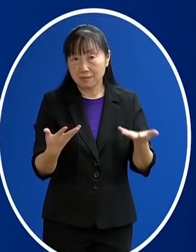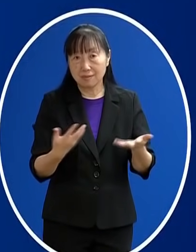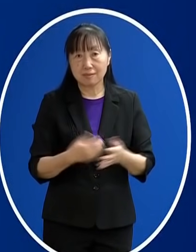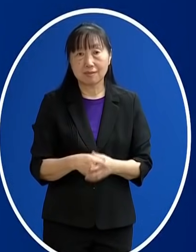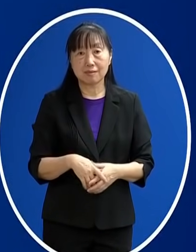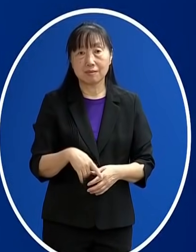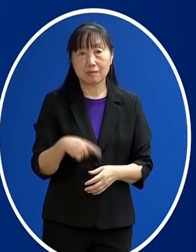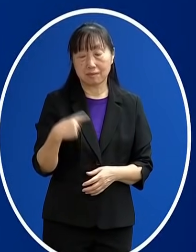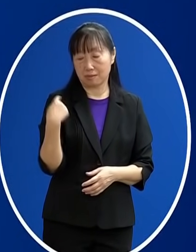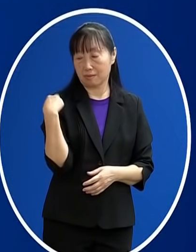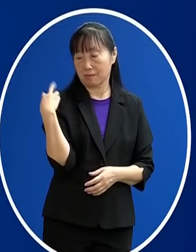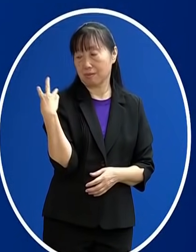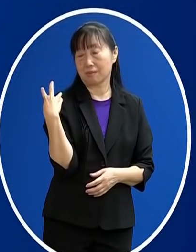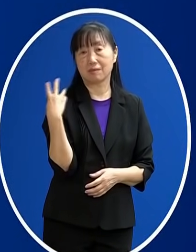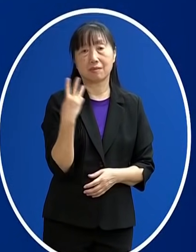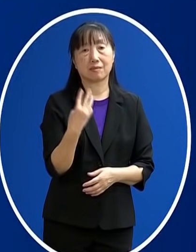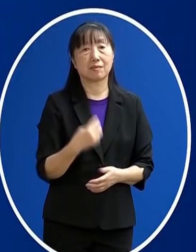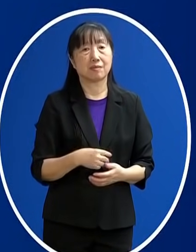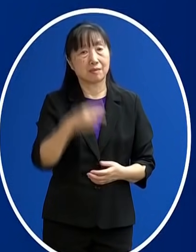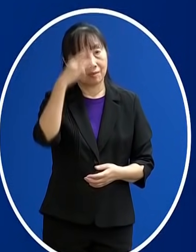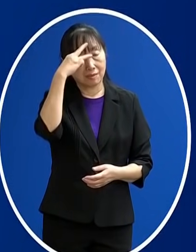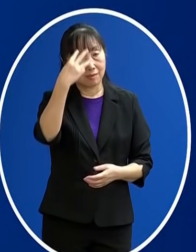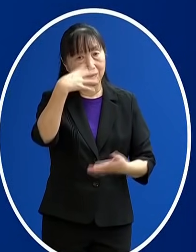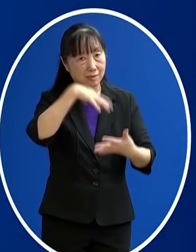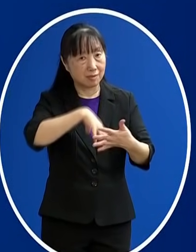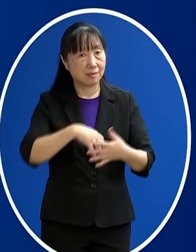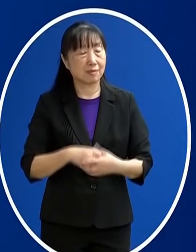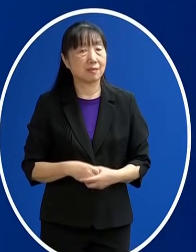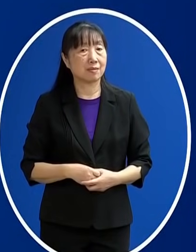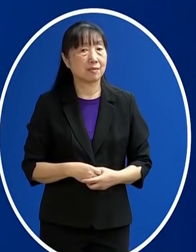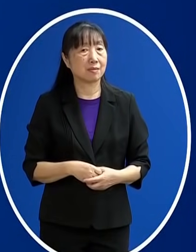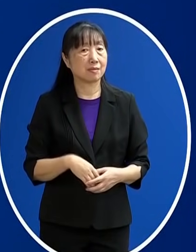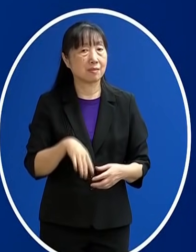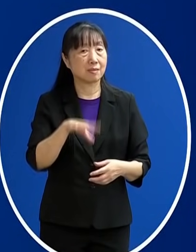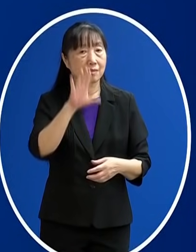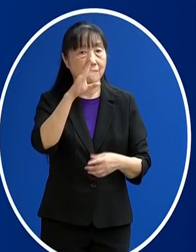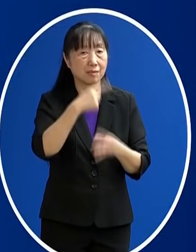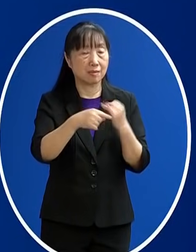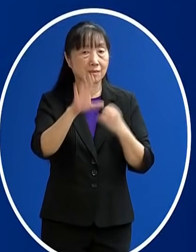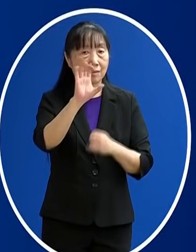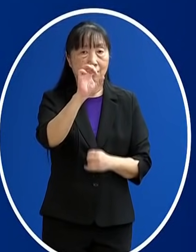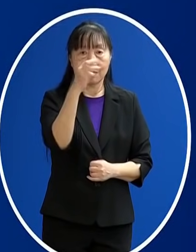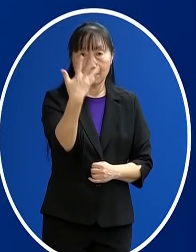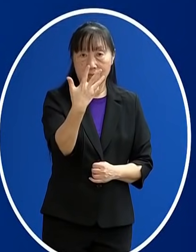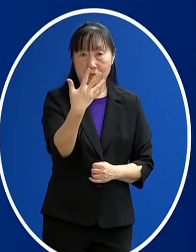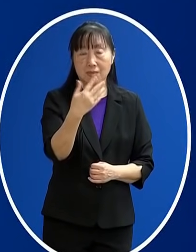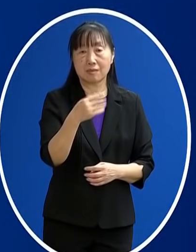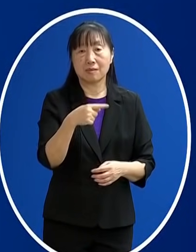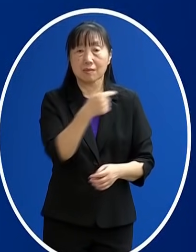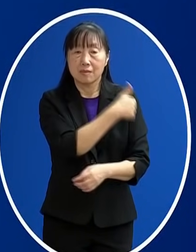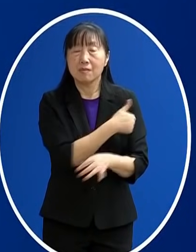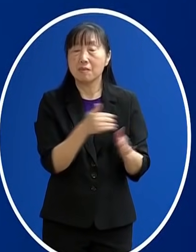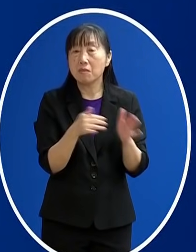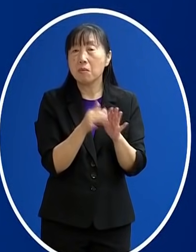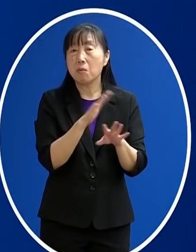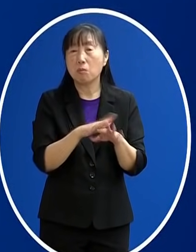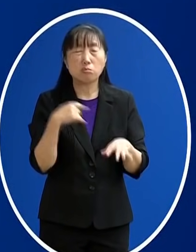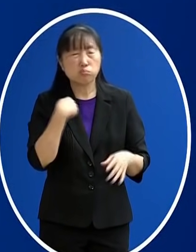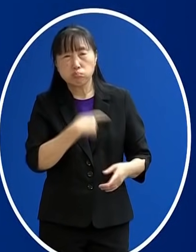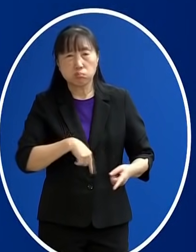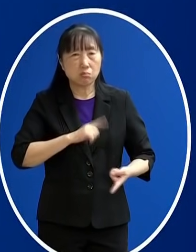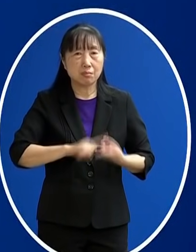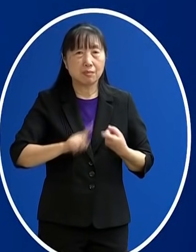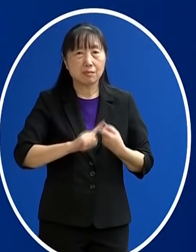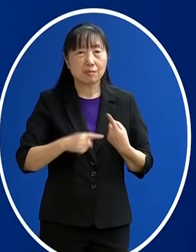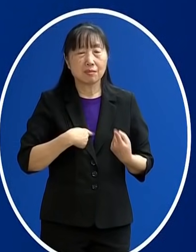这三天总共有98件的疫苗接种后不良事件，那